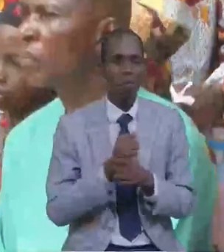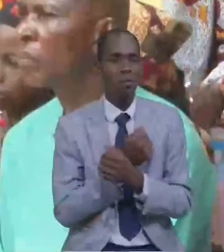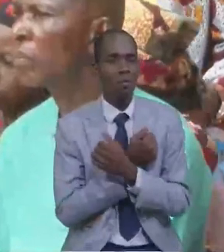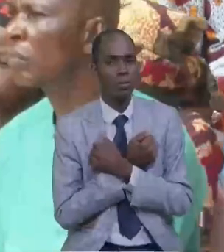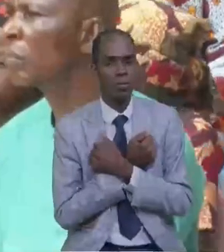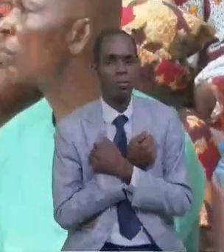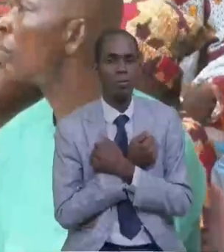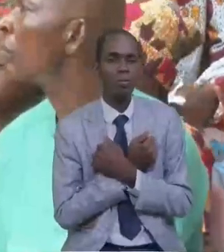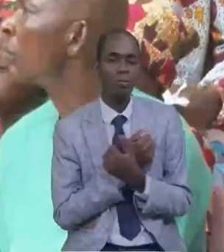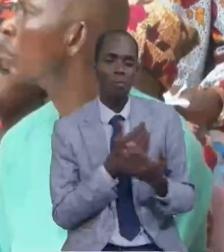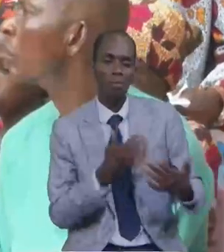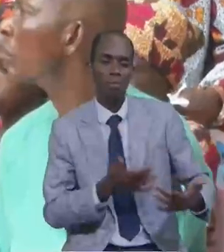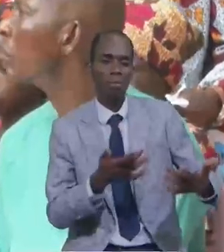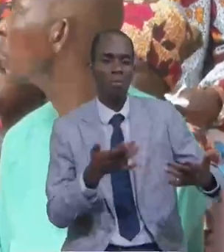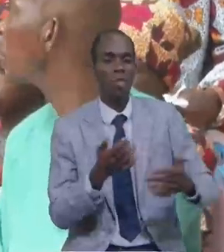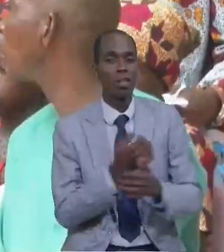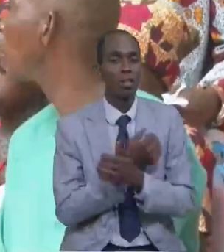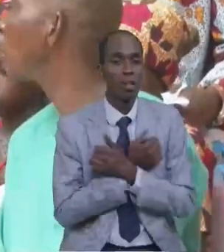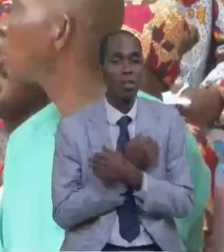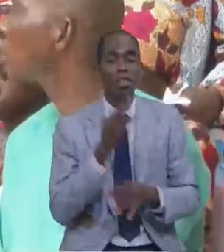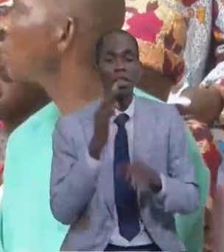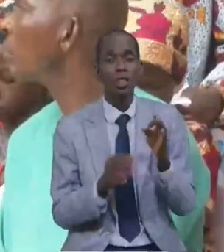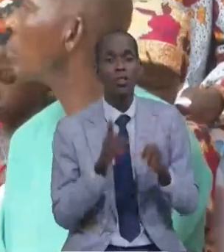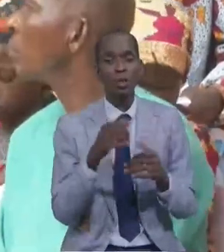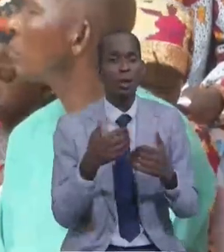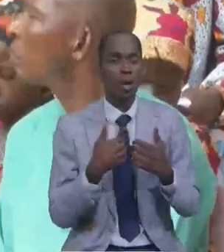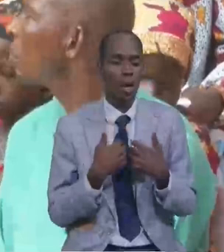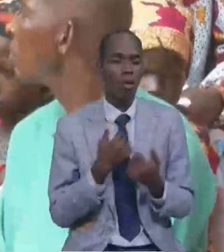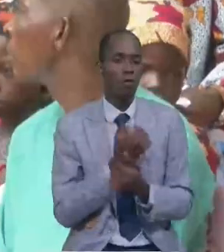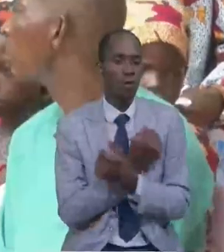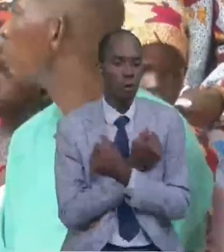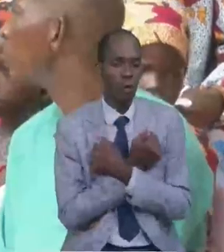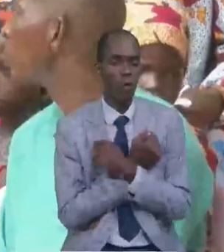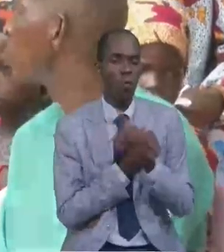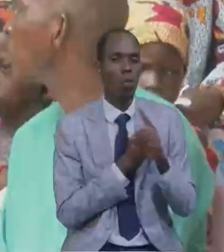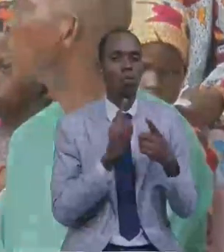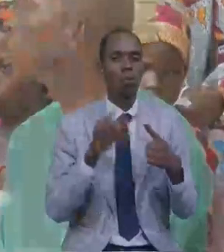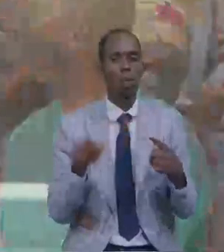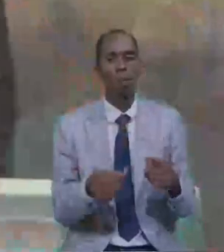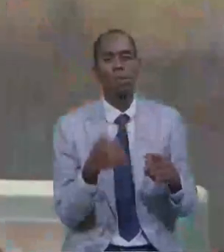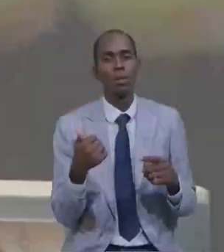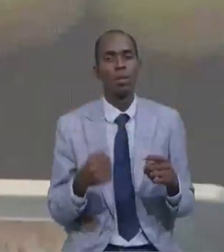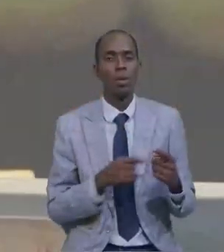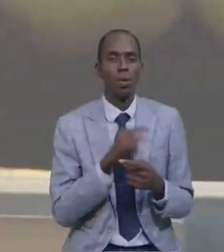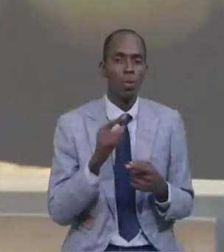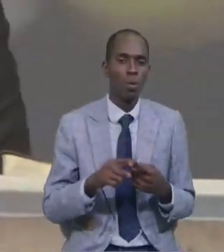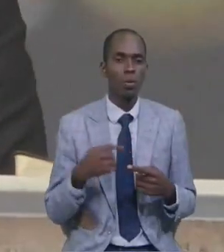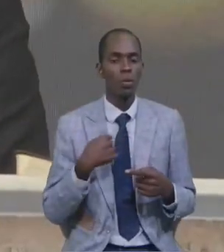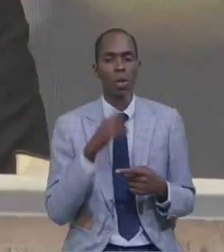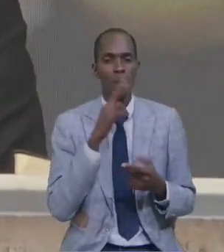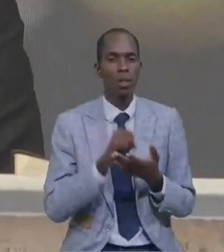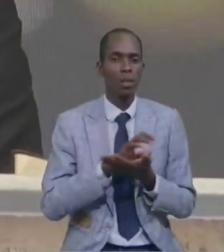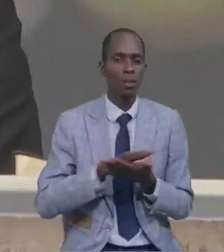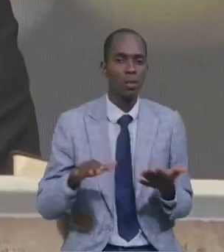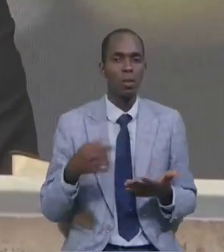autres, quand nous sommes sanctifiés, nous sommes totalement engagés à ôter la